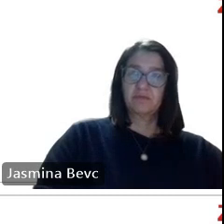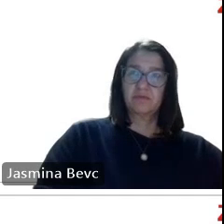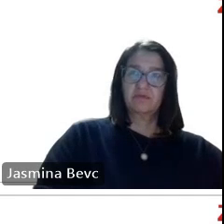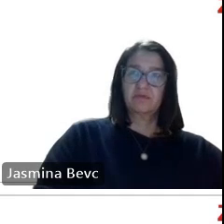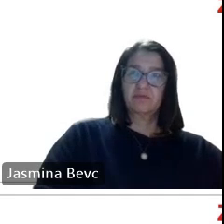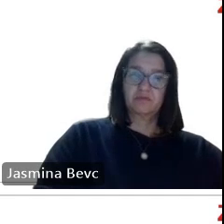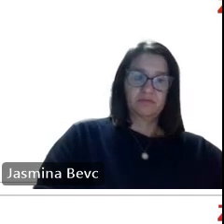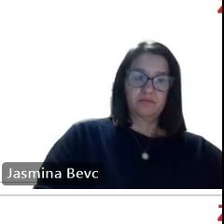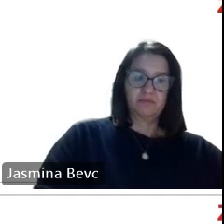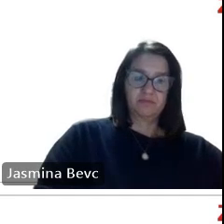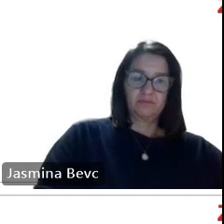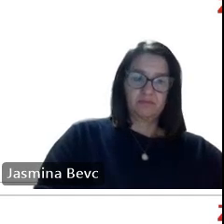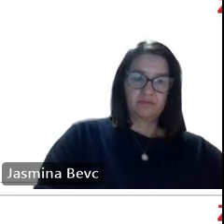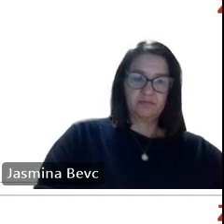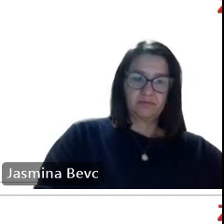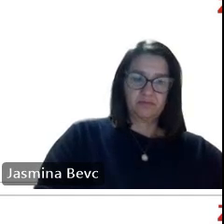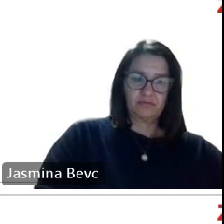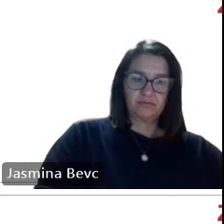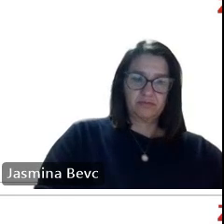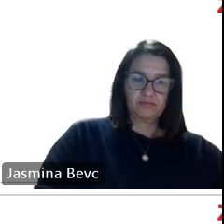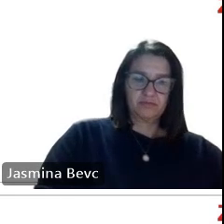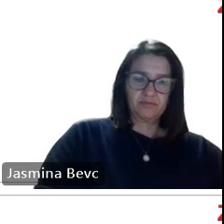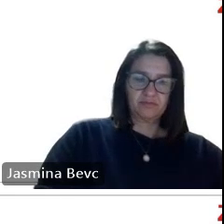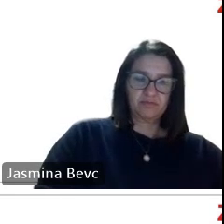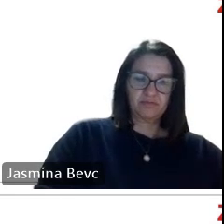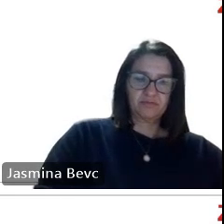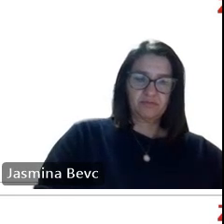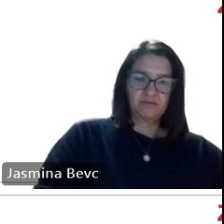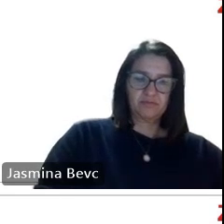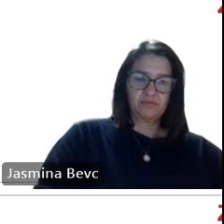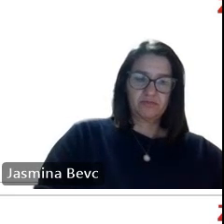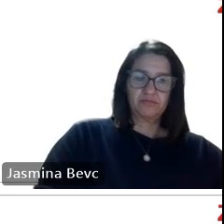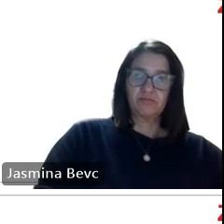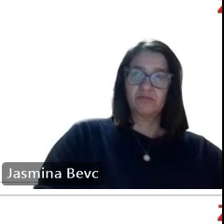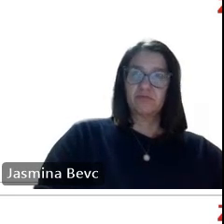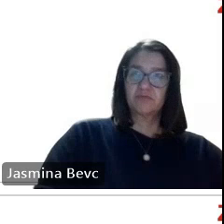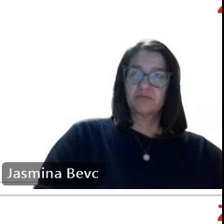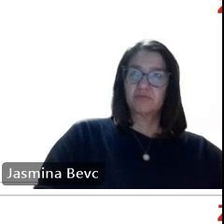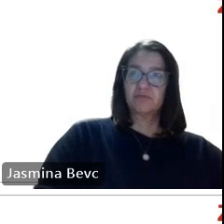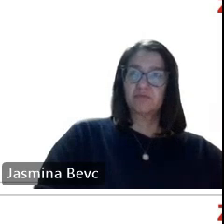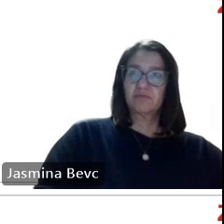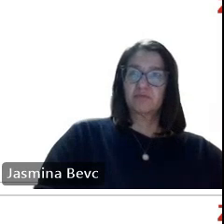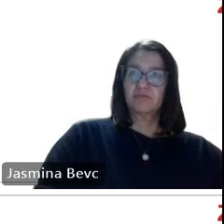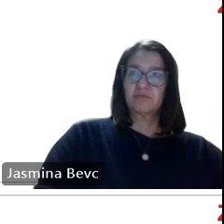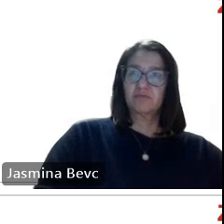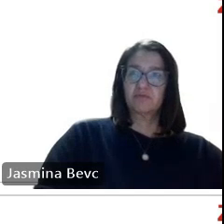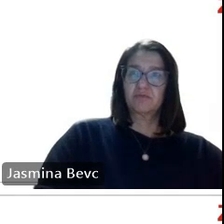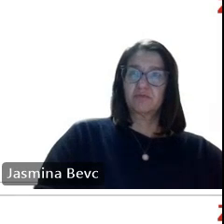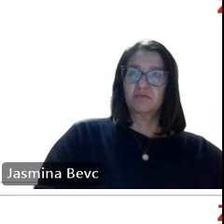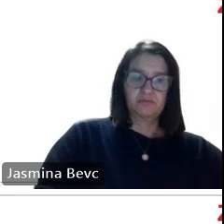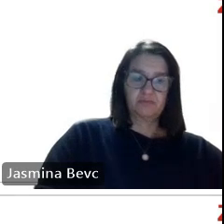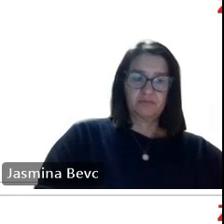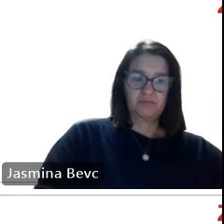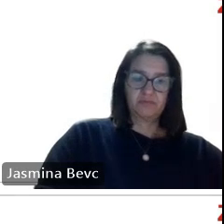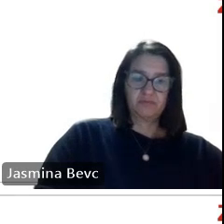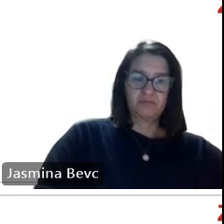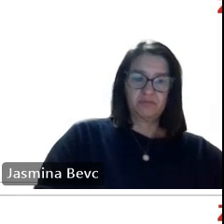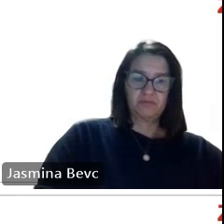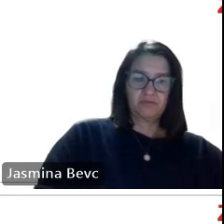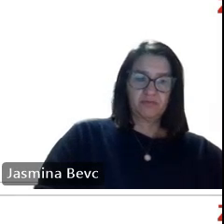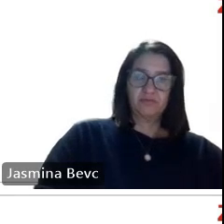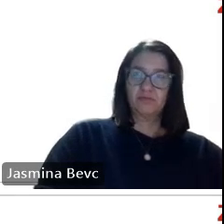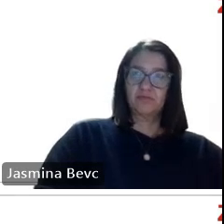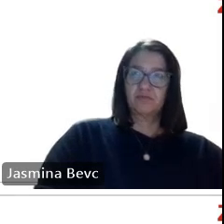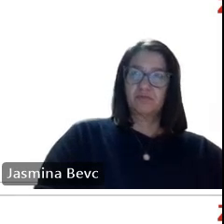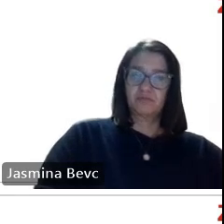preseči 55 stopinj Celzija, ker to je temperatura, ki jo predpisuje PURES, to je en